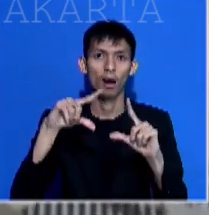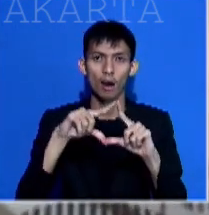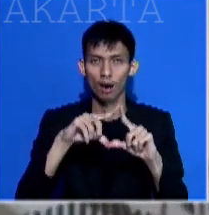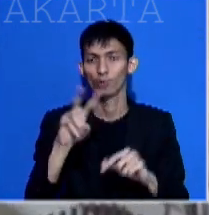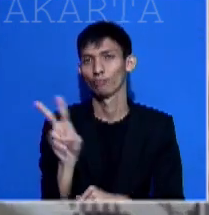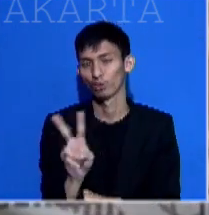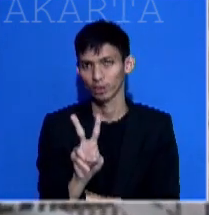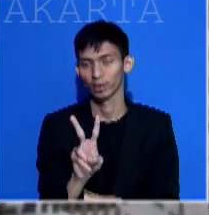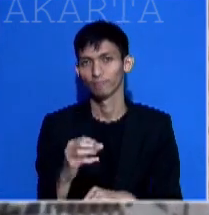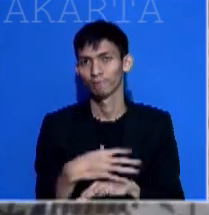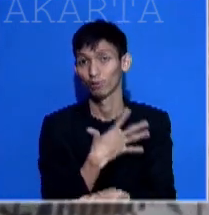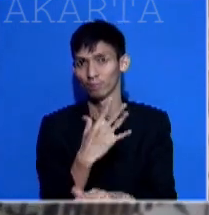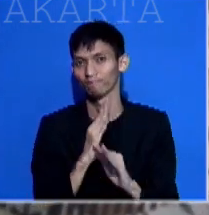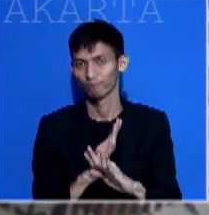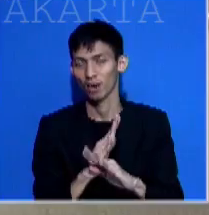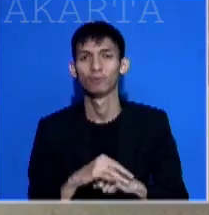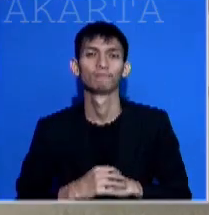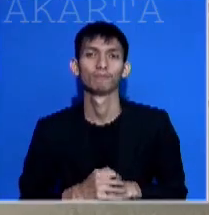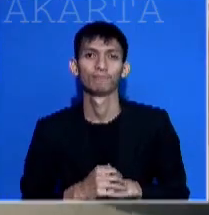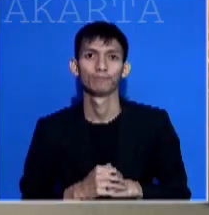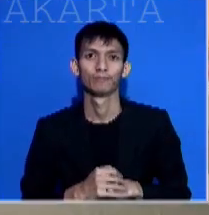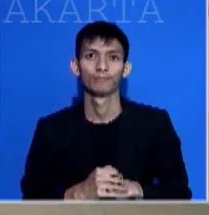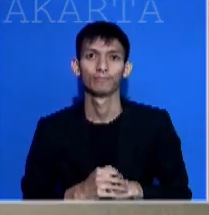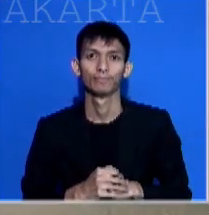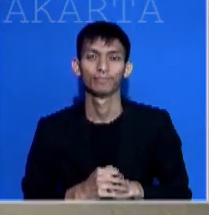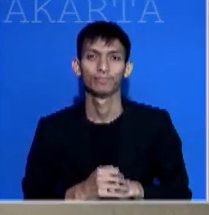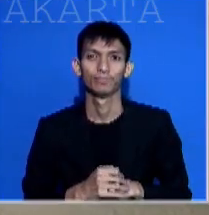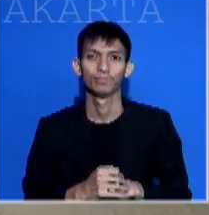pada anak serta status gizi anak. Demikian dari Bantul, Margo Laras melaporkan.